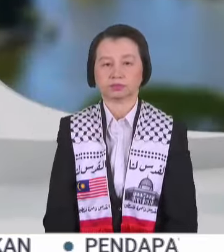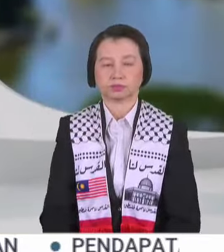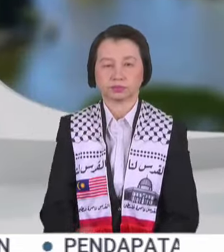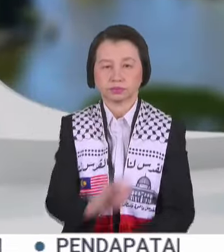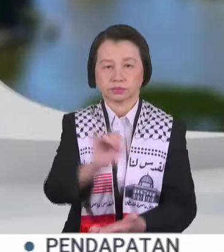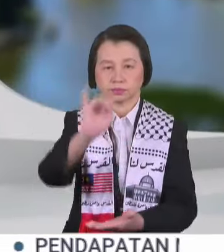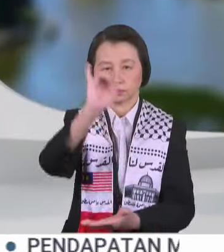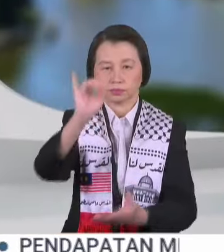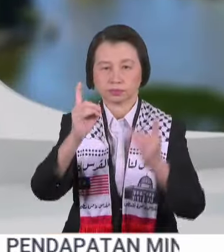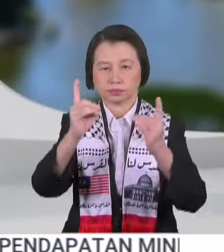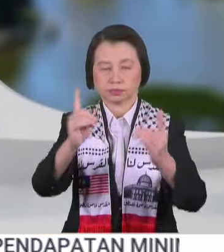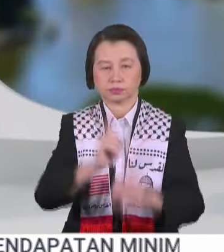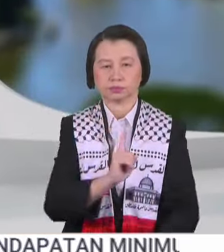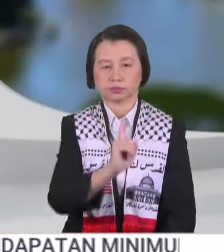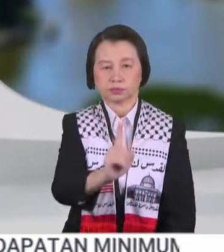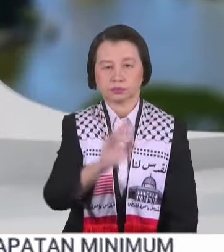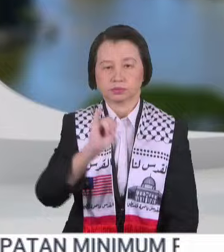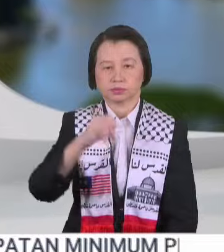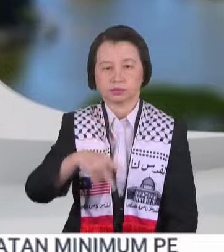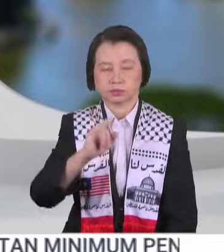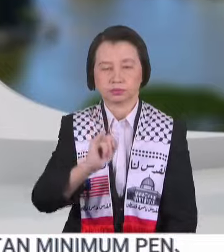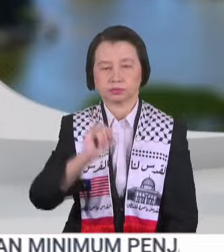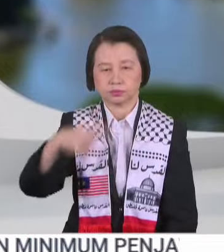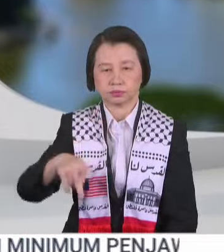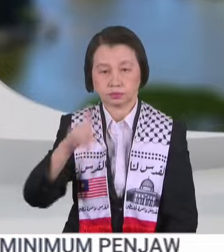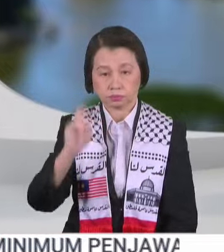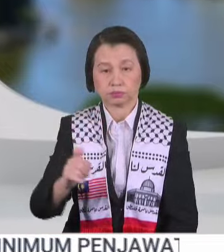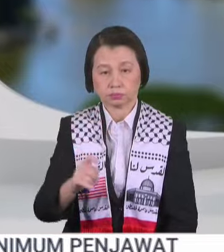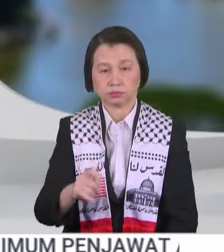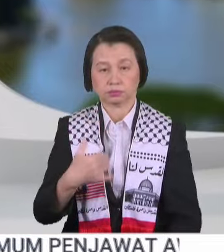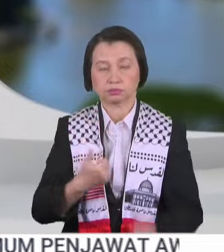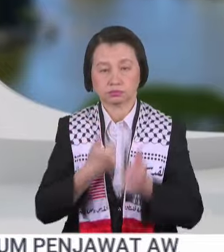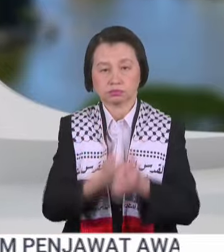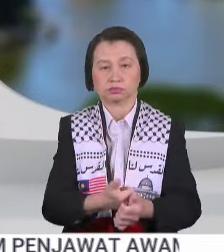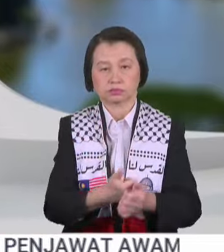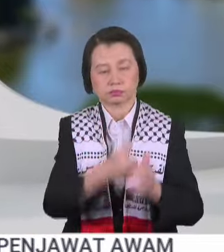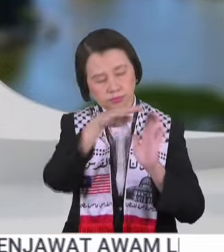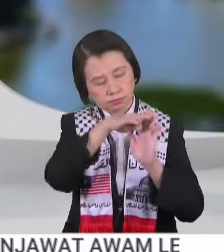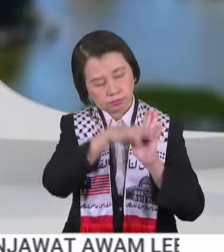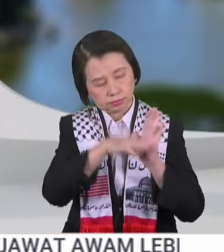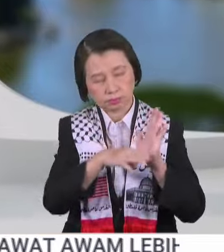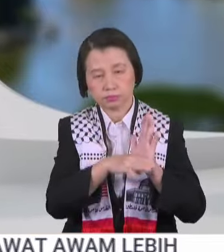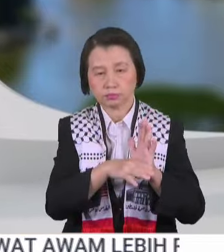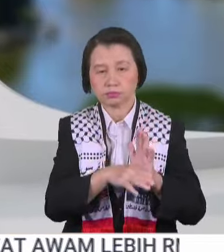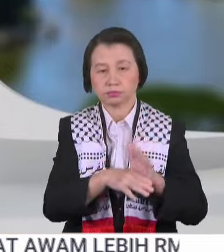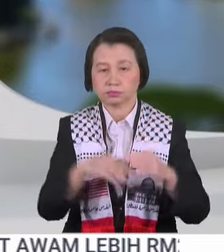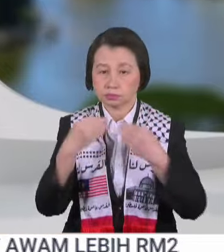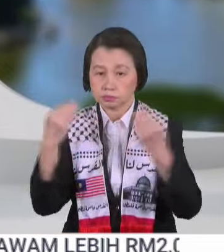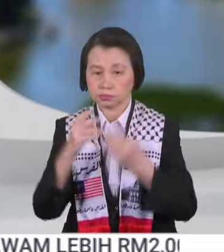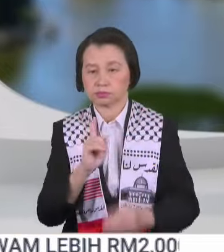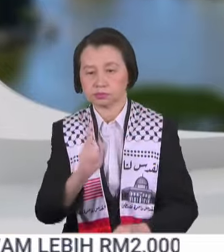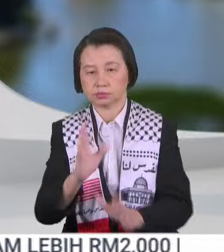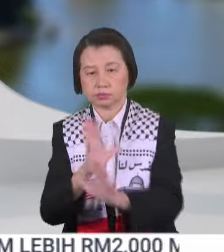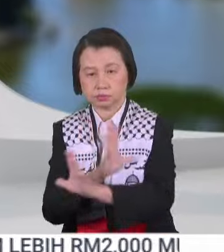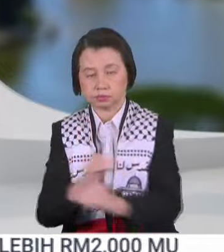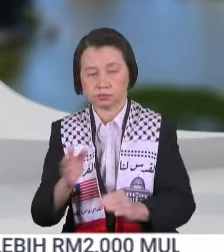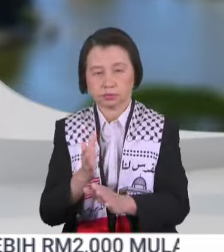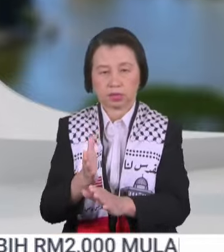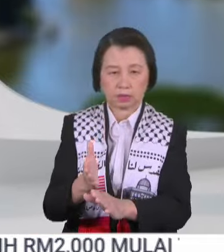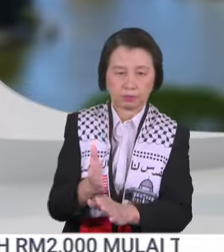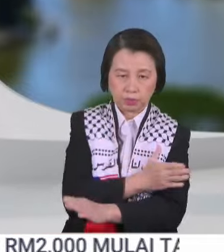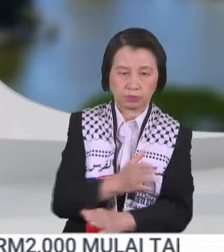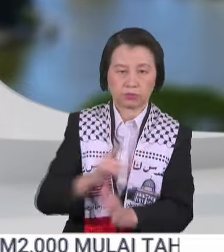Institut Pendidikan Islam Persendirian IPIP perlu memenuhi beberapa kriteria yang ditetapkan oleh Majlis Islam Sarawak sebelum ia